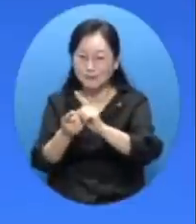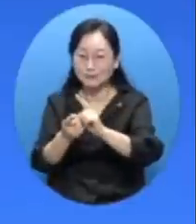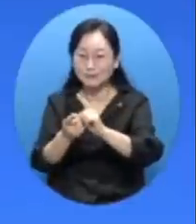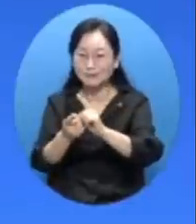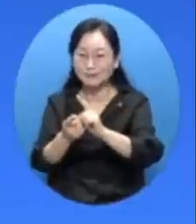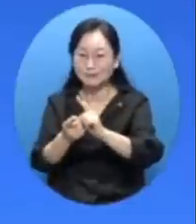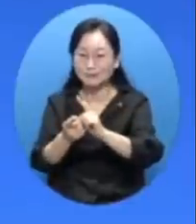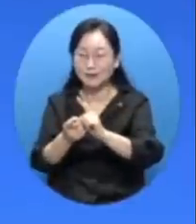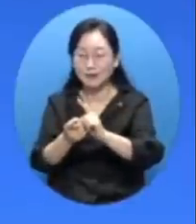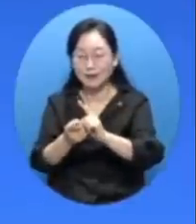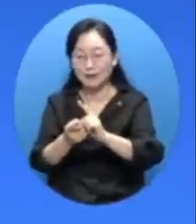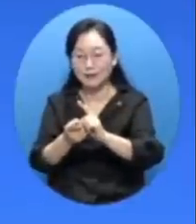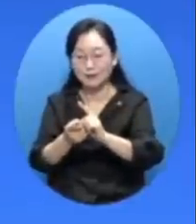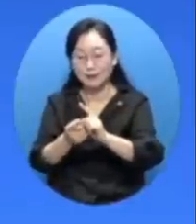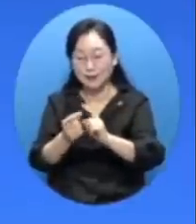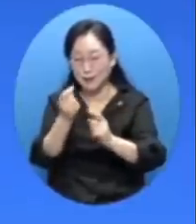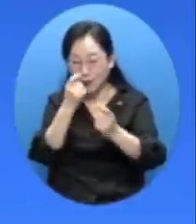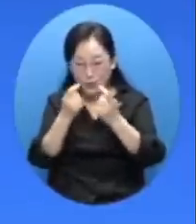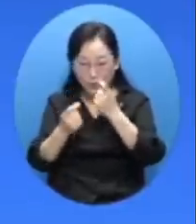부모가 자식을